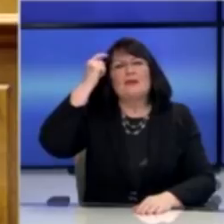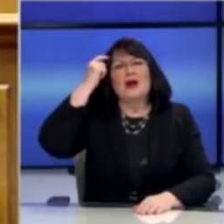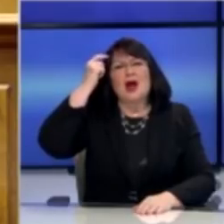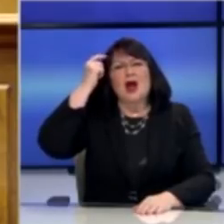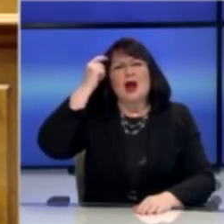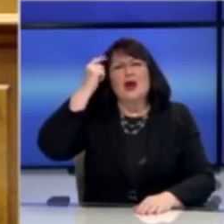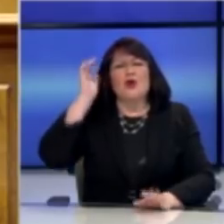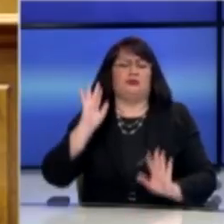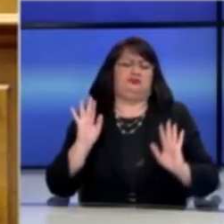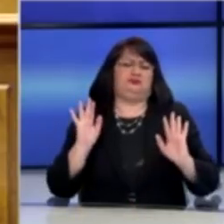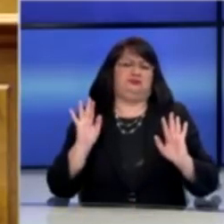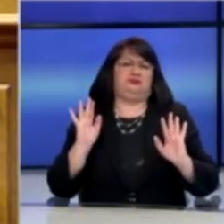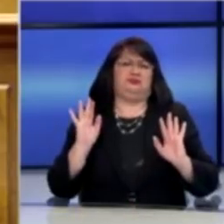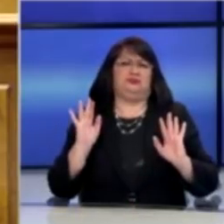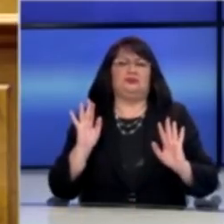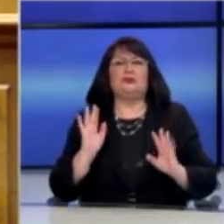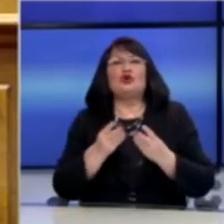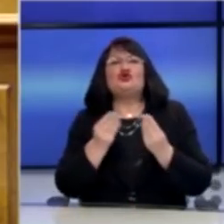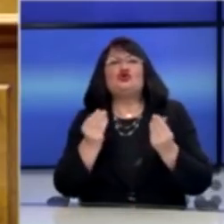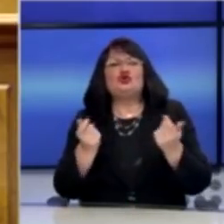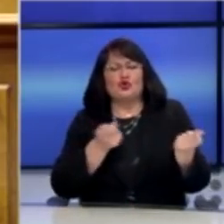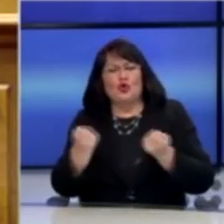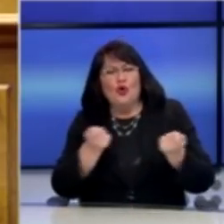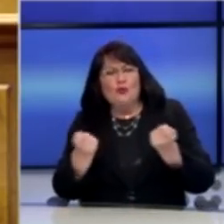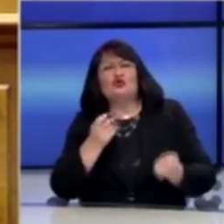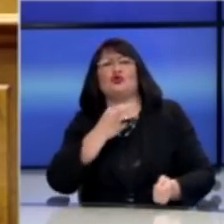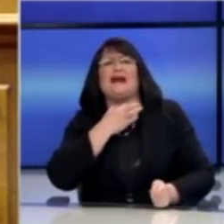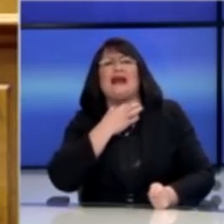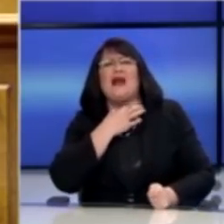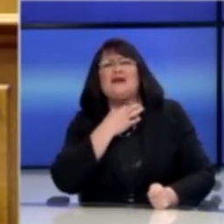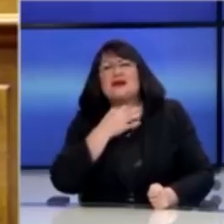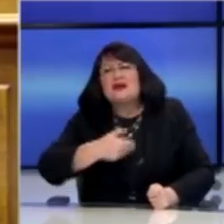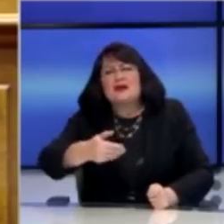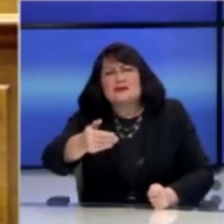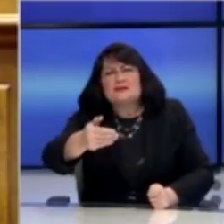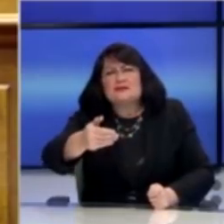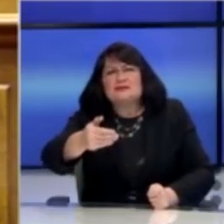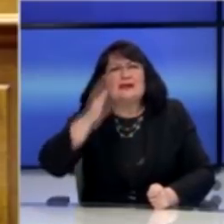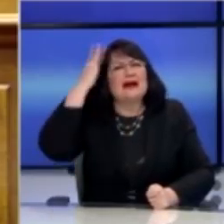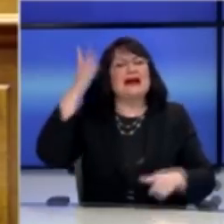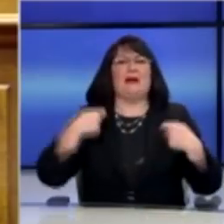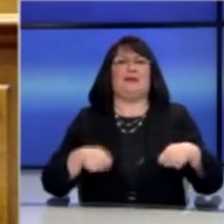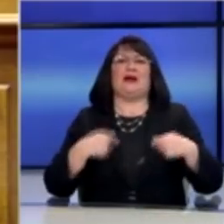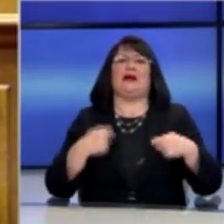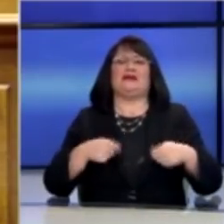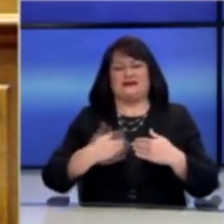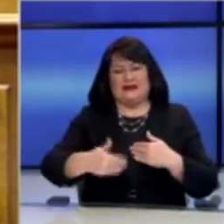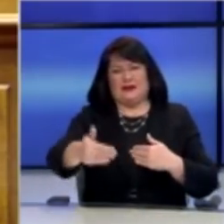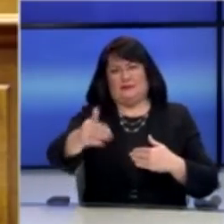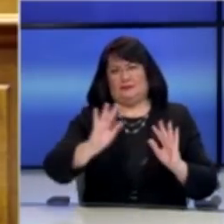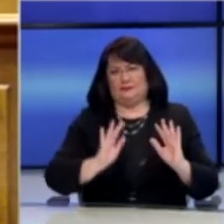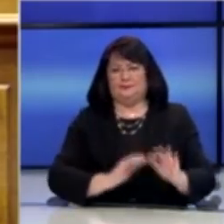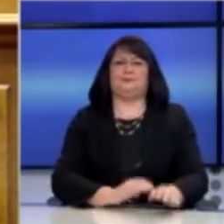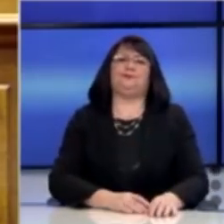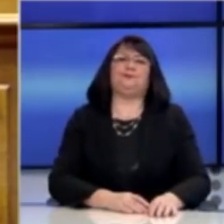Χρησιμοποιείτε το μείγμα διαχείρισης που χρειάζεται κάθε φορά η καπιταλιστική εξέλιξη της